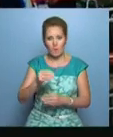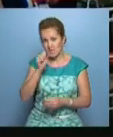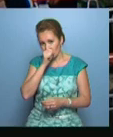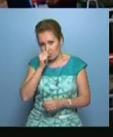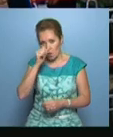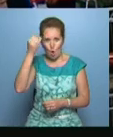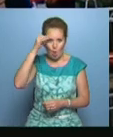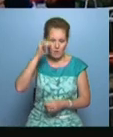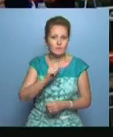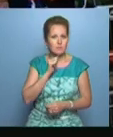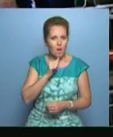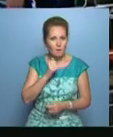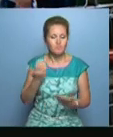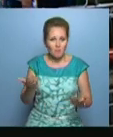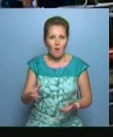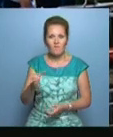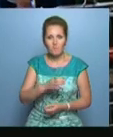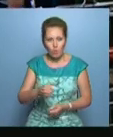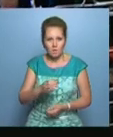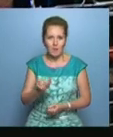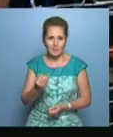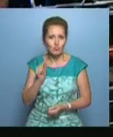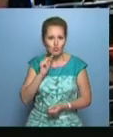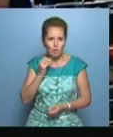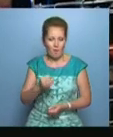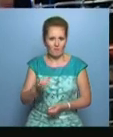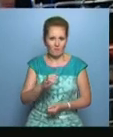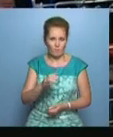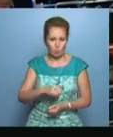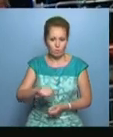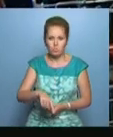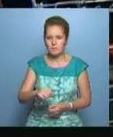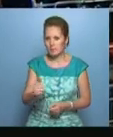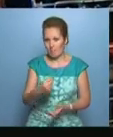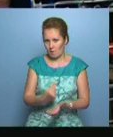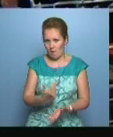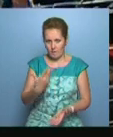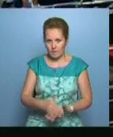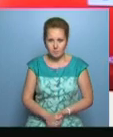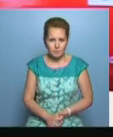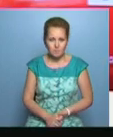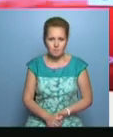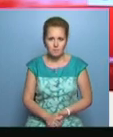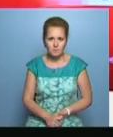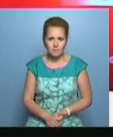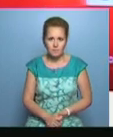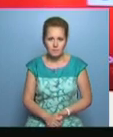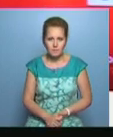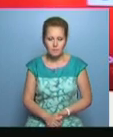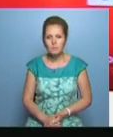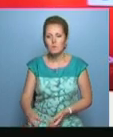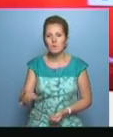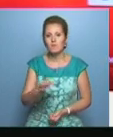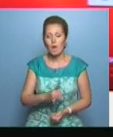чай и водка в Удмуртии одни из самых дорогих. Светлана Буланова, Василий Хохряков, телеканал «Моя Удмуртия». В региональной